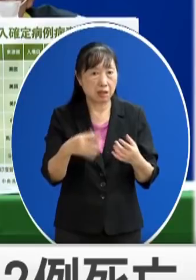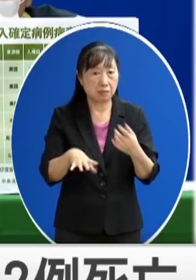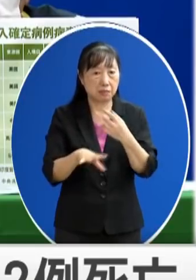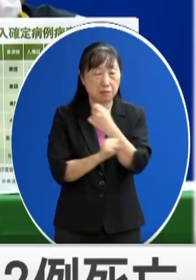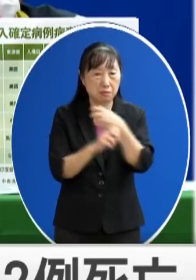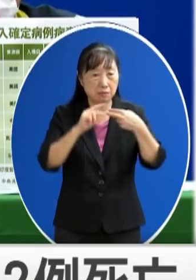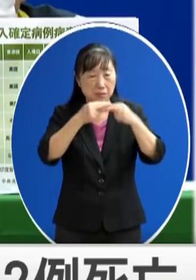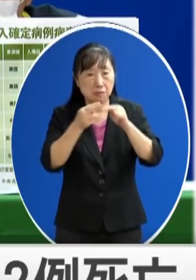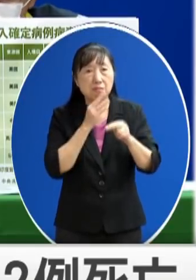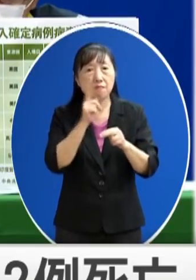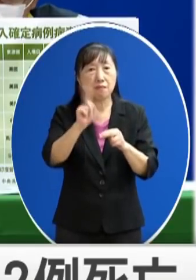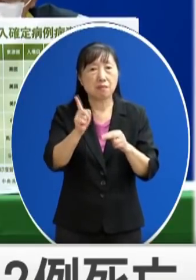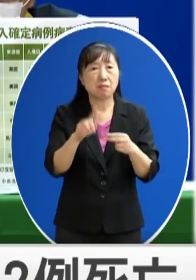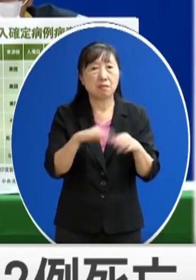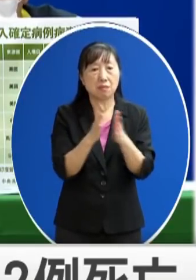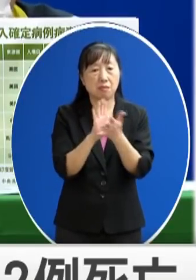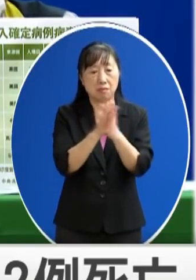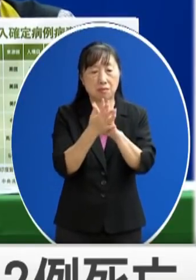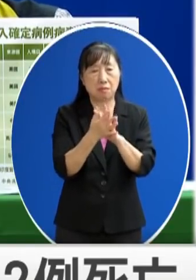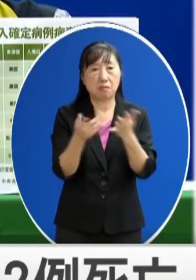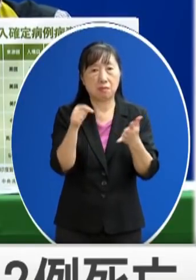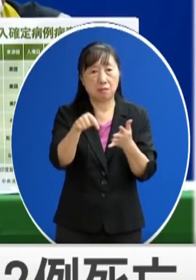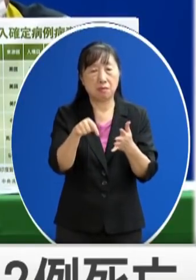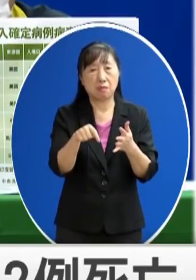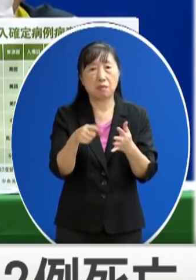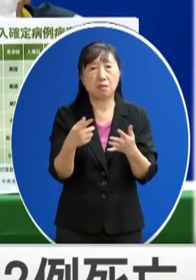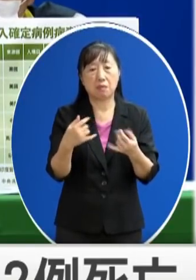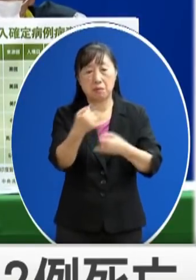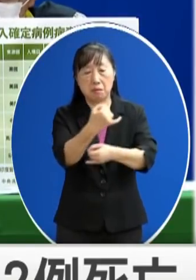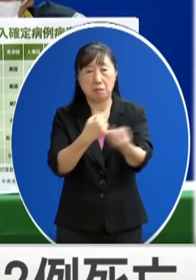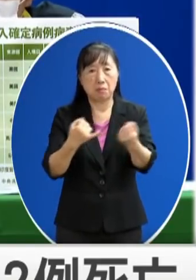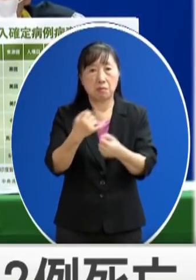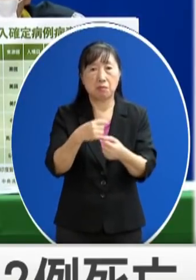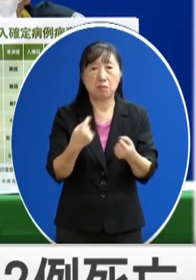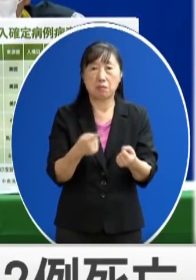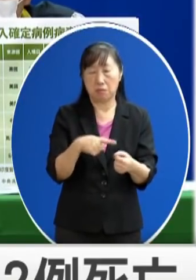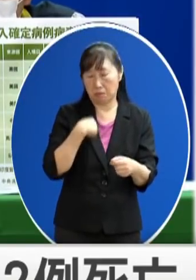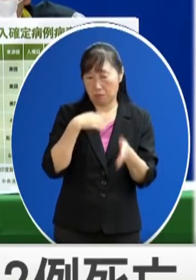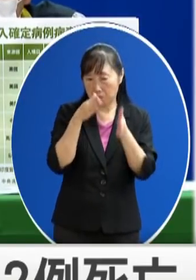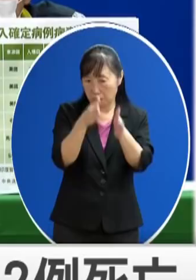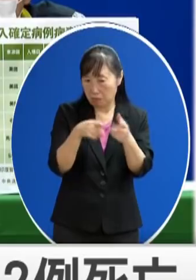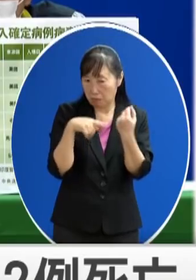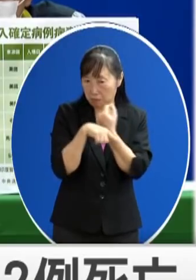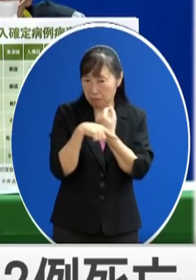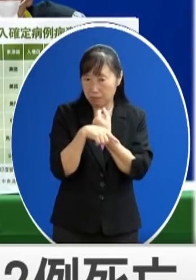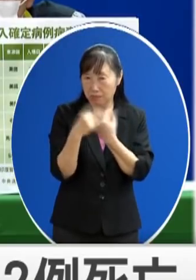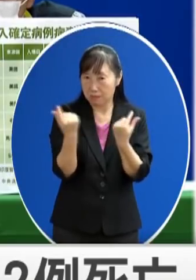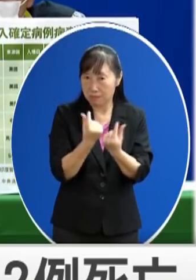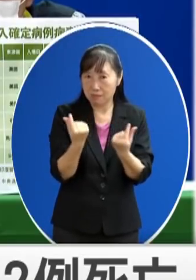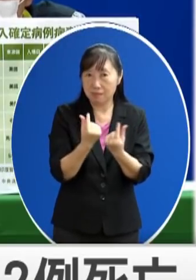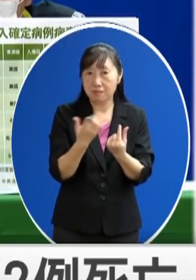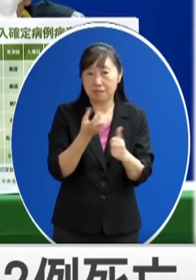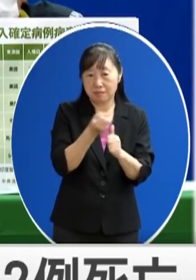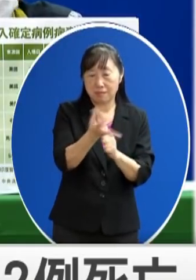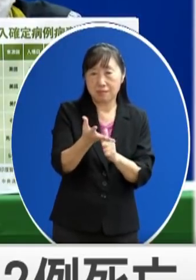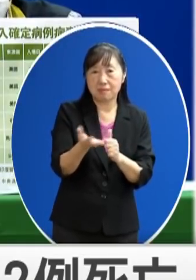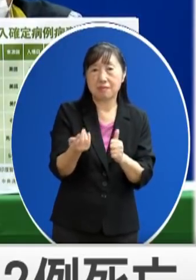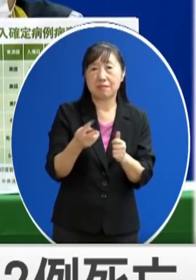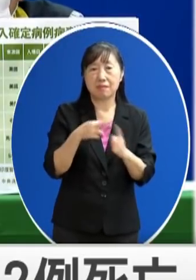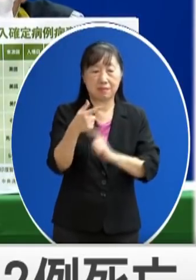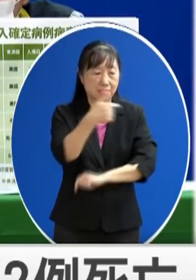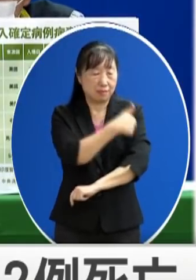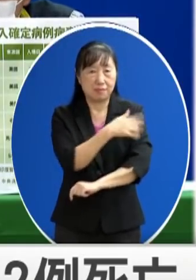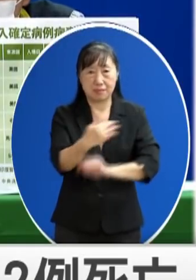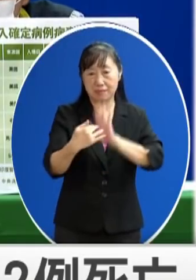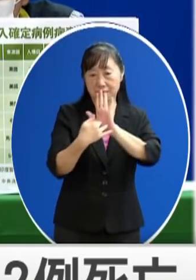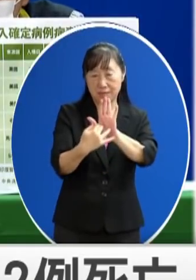就是有这个 N501Y 英国变异株特别的这个基因，所以大概在推测上它还是可能对于传播力以及对于疫苗的这